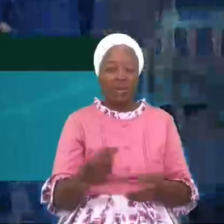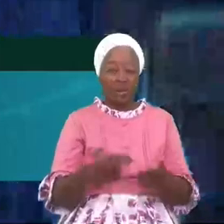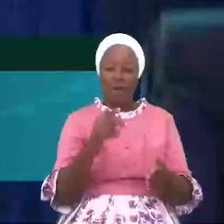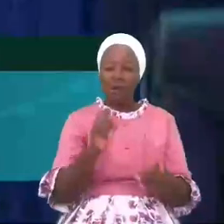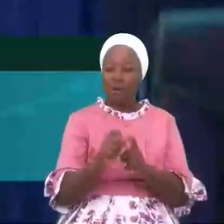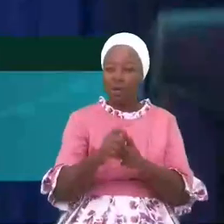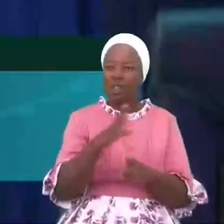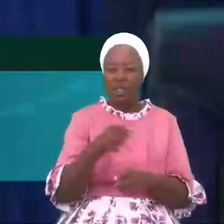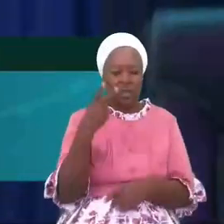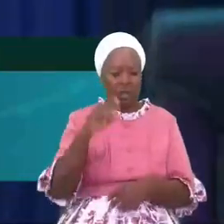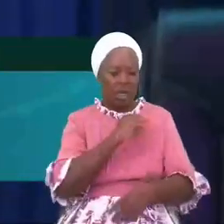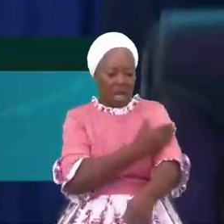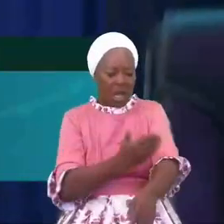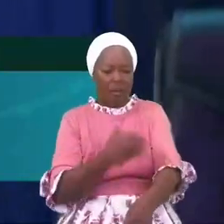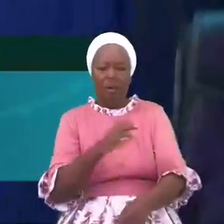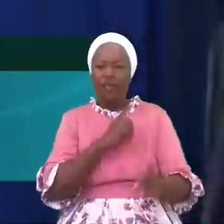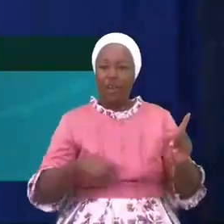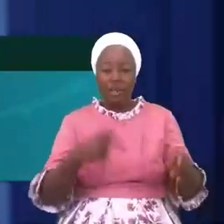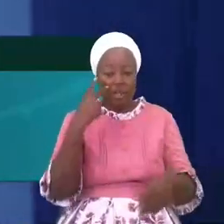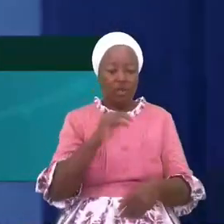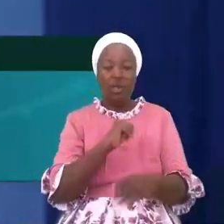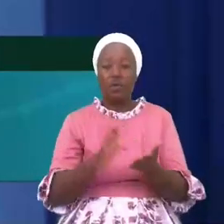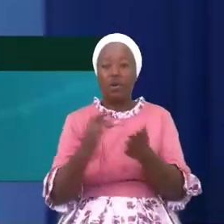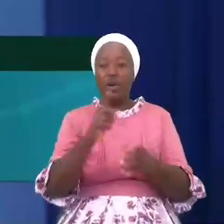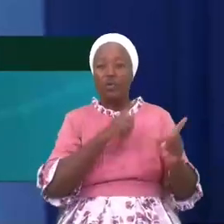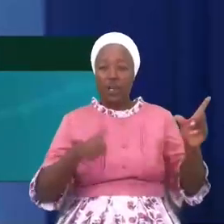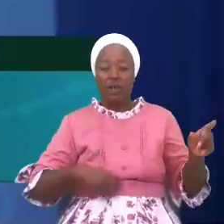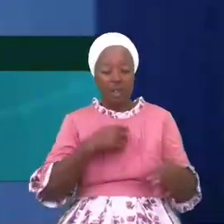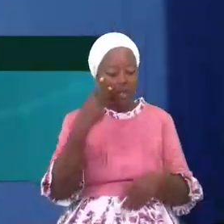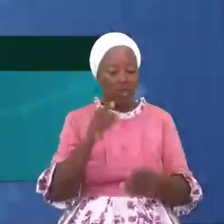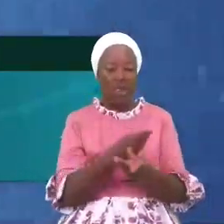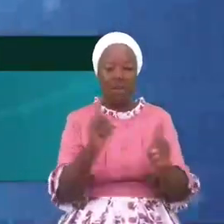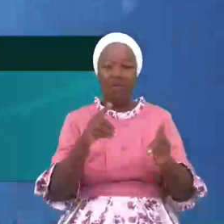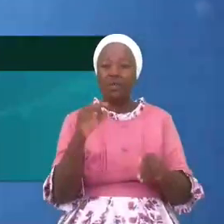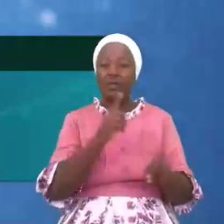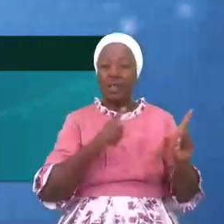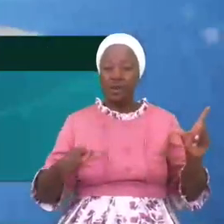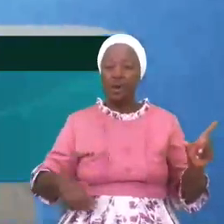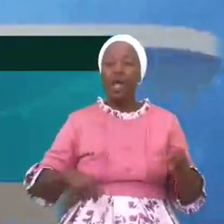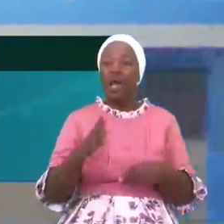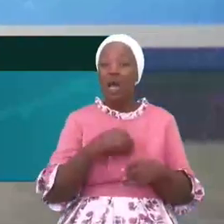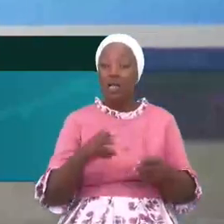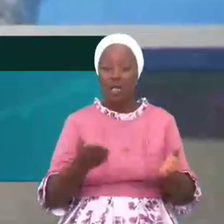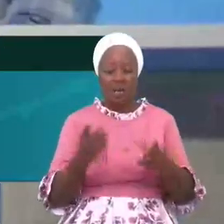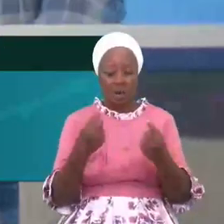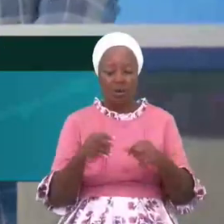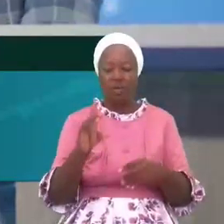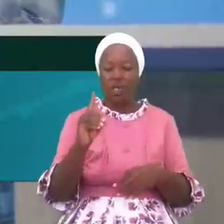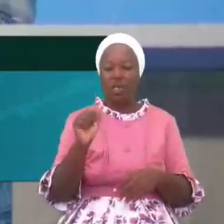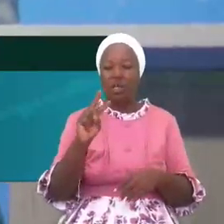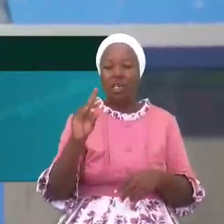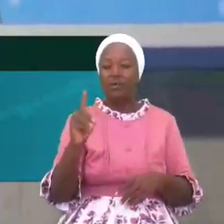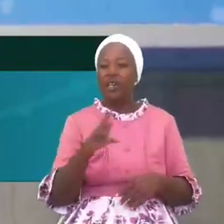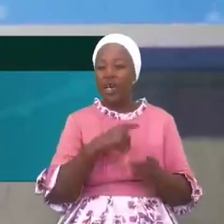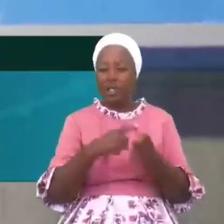bras de l'Éternel, ils ont vu la gloire de Dieu, ils ont vu la délivrance du Seigneur. Alors David vient et